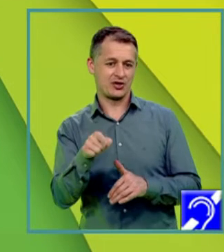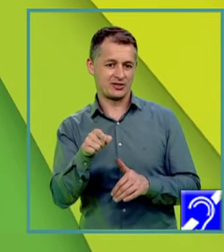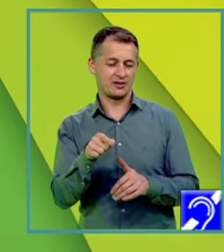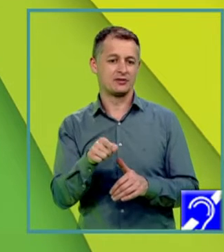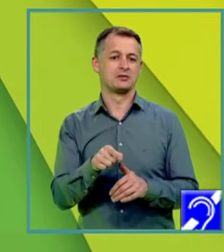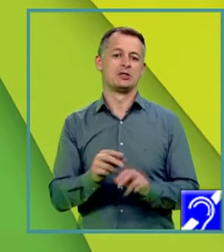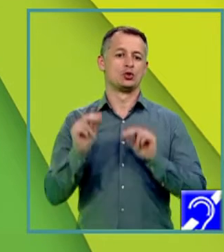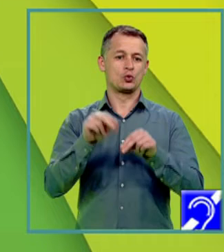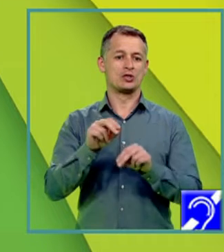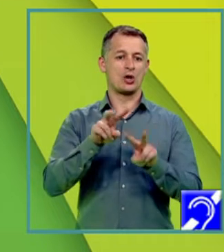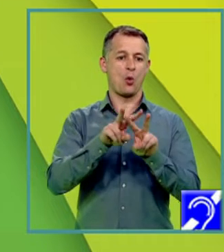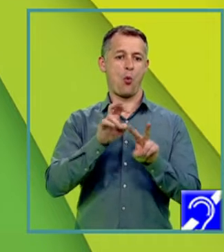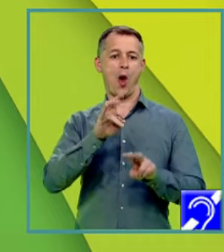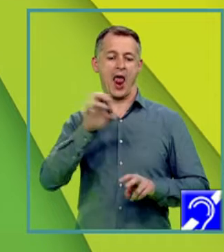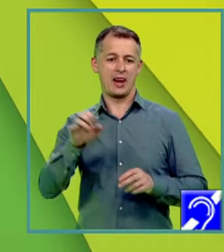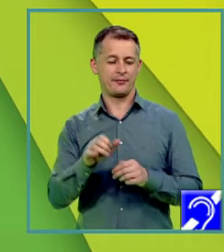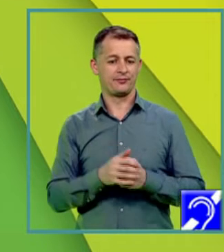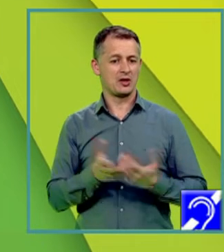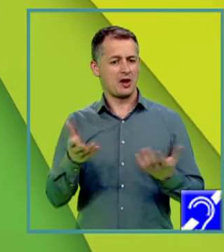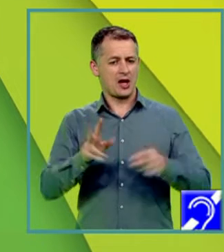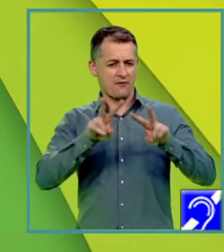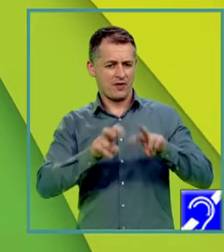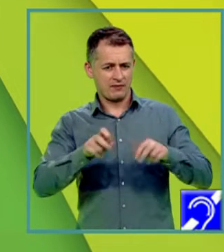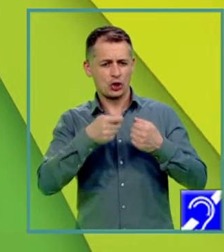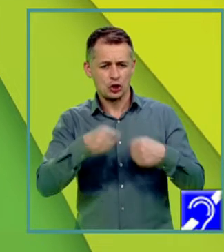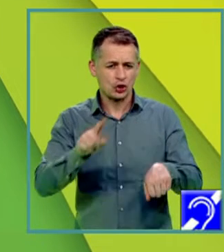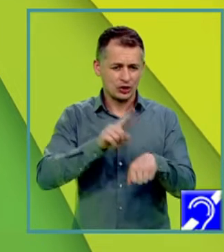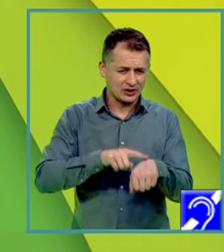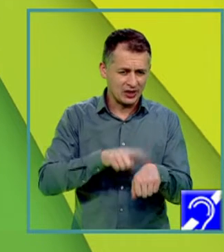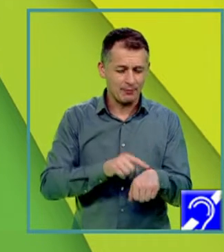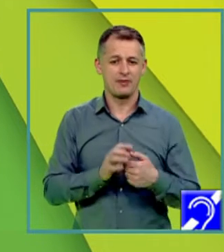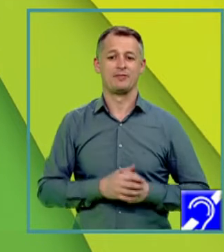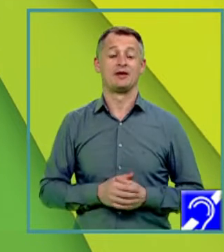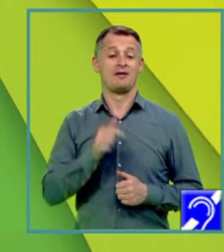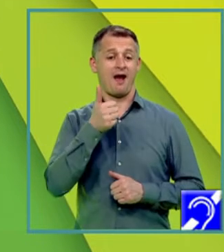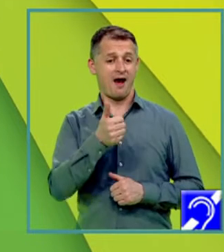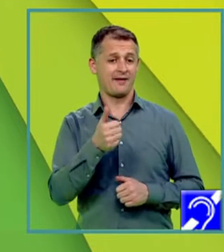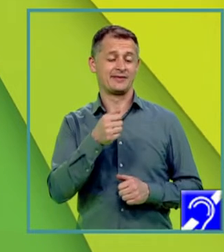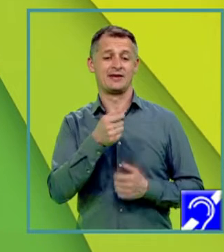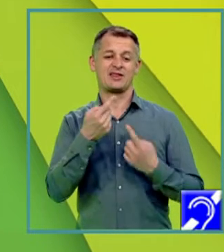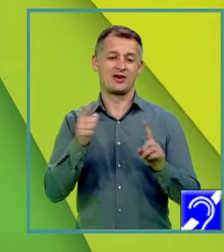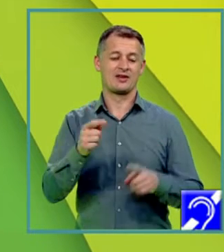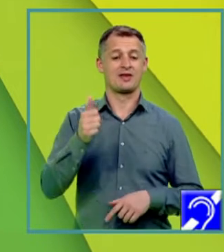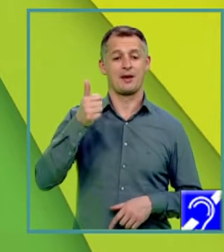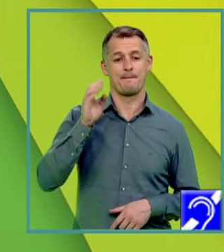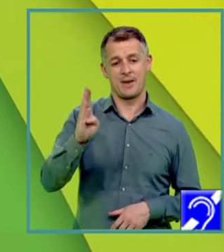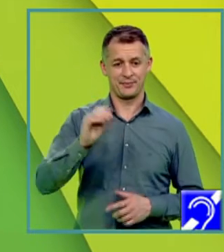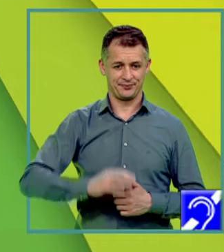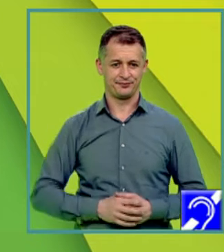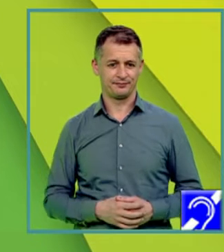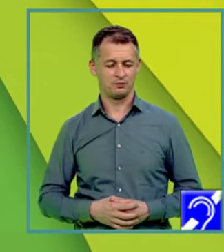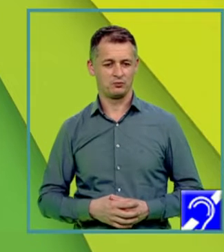while cu test inițial în care verificăm tot timpul că valoarea variabilei este diferită de valoarea variabilei b